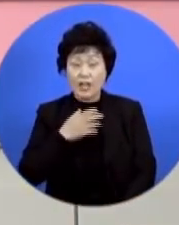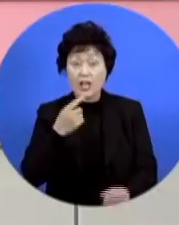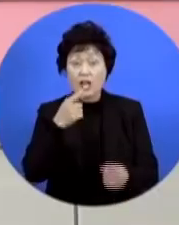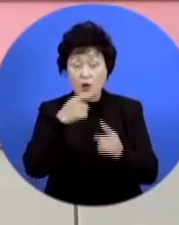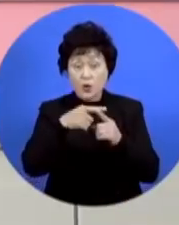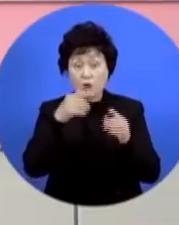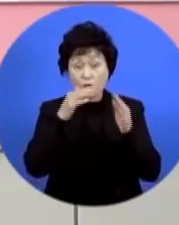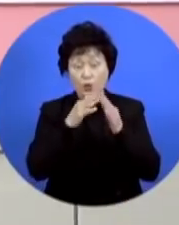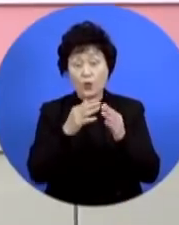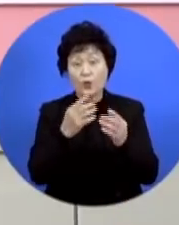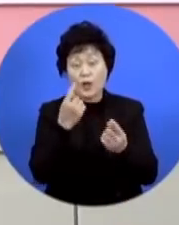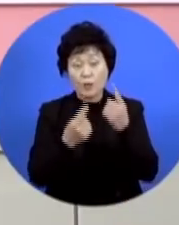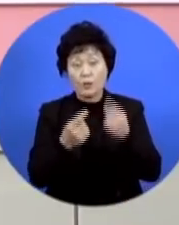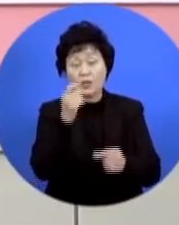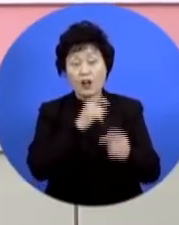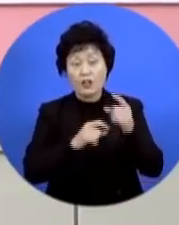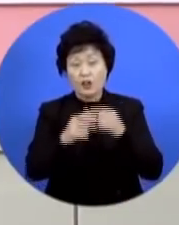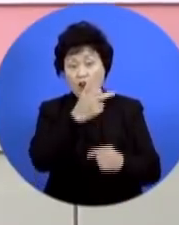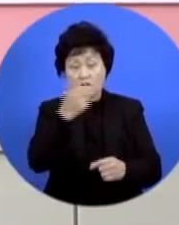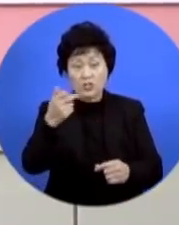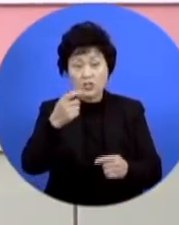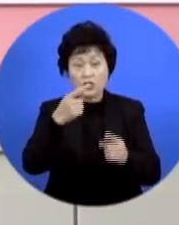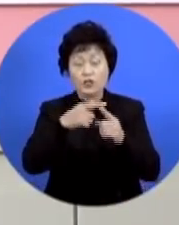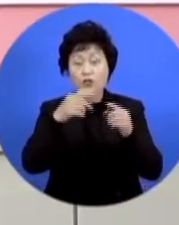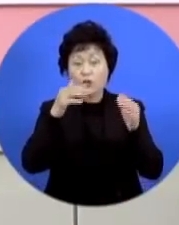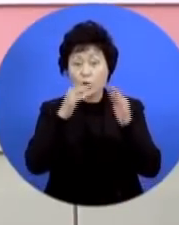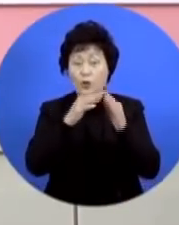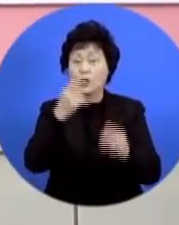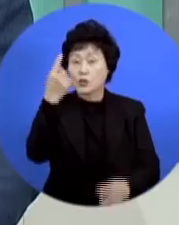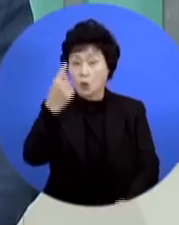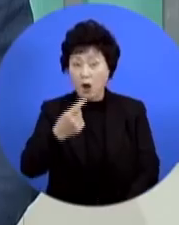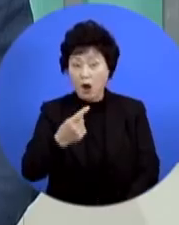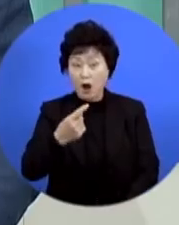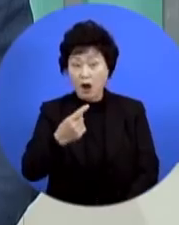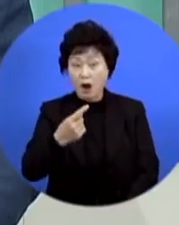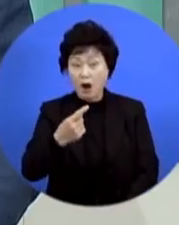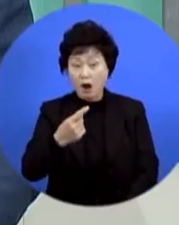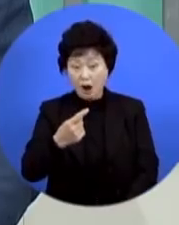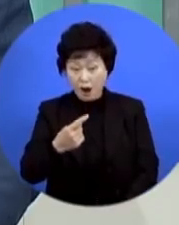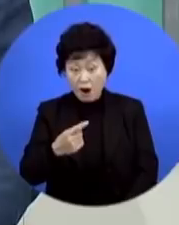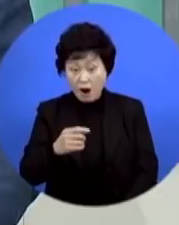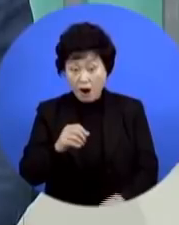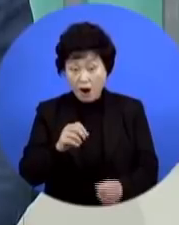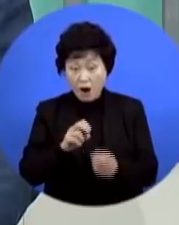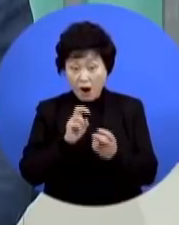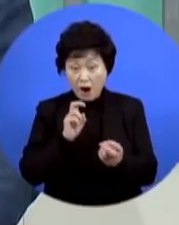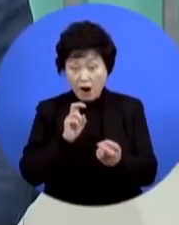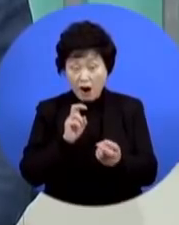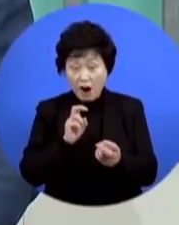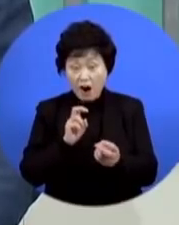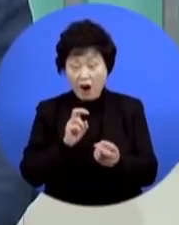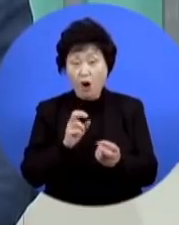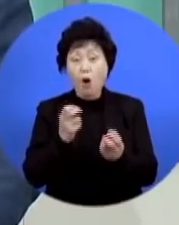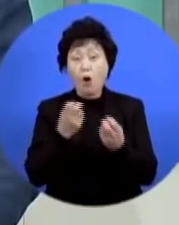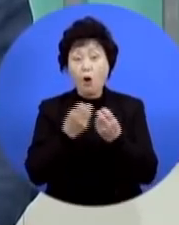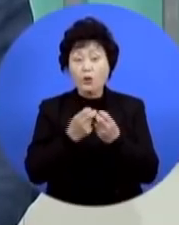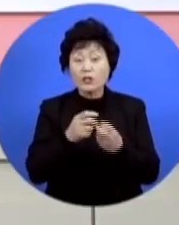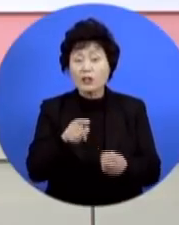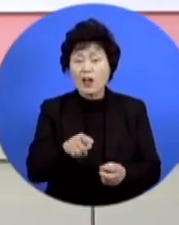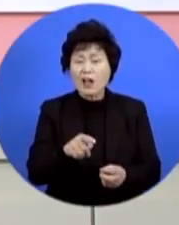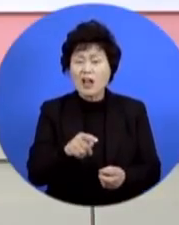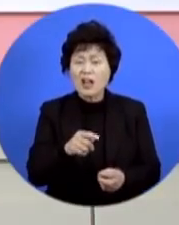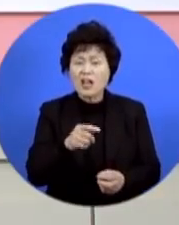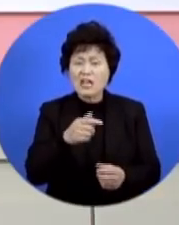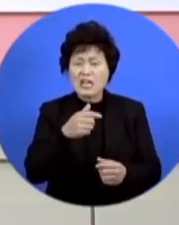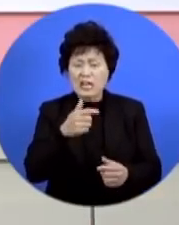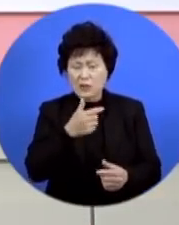깜짝 놀랐어요. 네. 이거 갖고 어떻게 이런 허접한 데서 이렇게 네. 찍어서 저렇게 잘 올리냐. 자기들은 시설도 좋고 그런데 회개했다. 그러니까